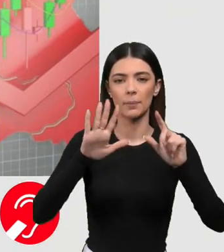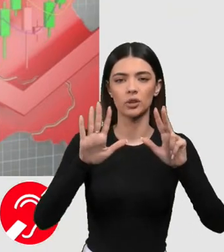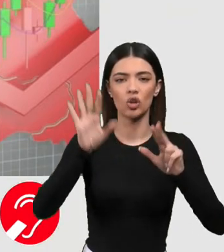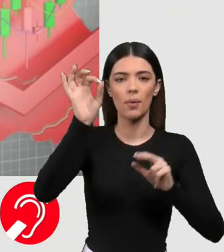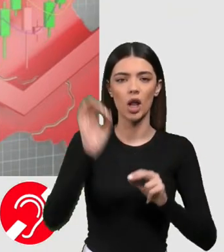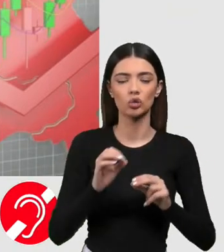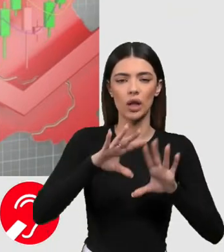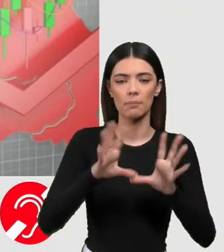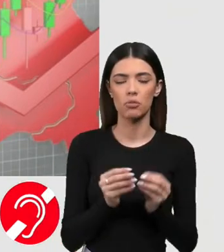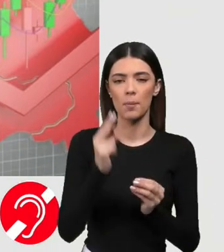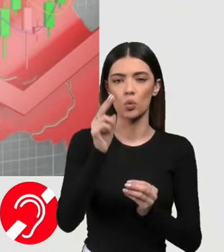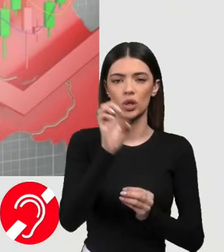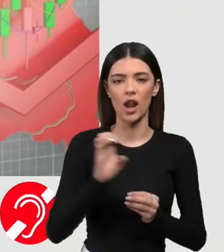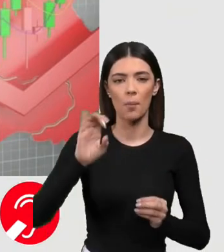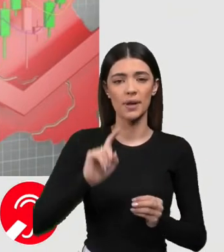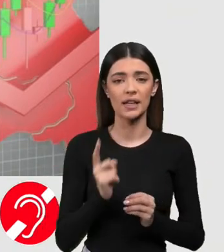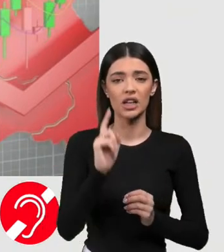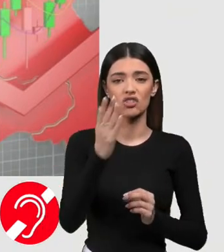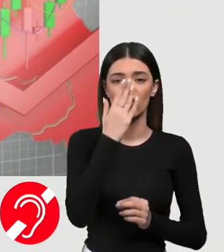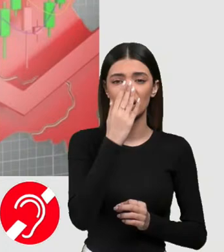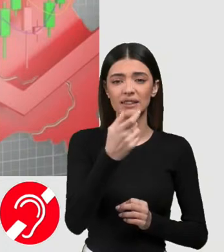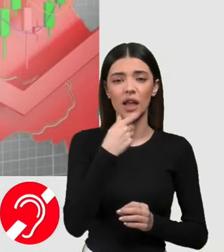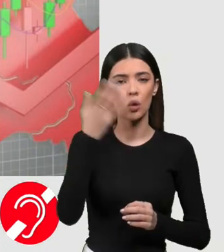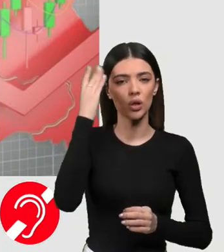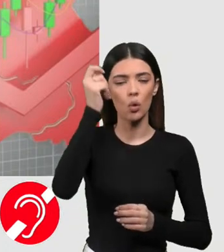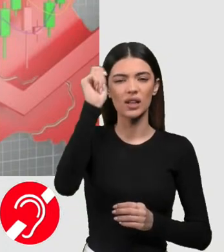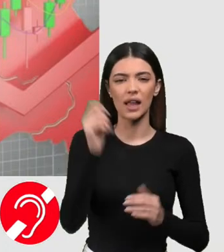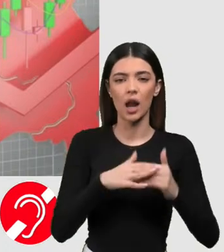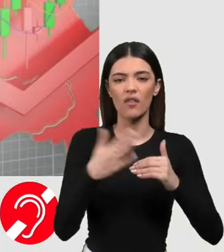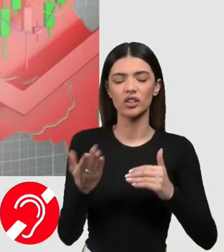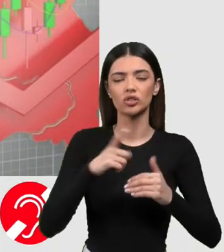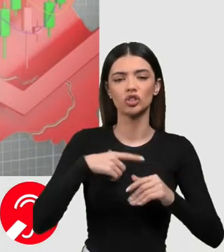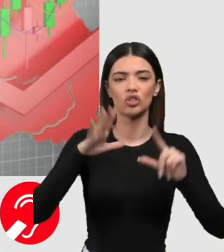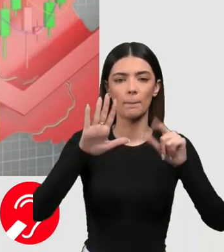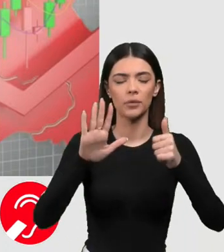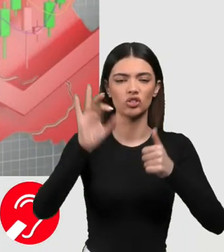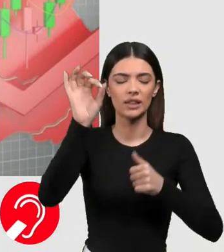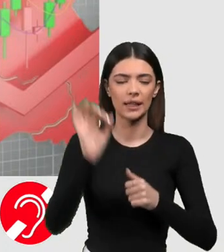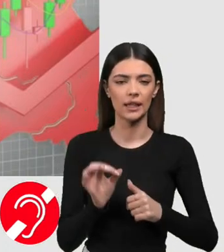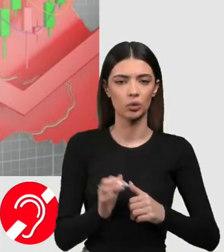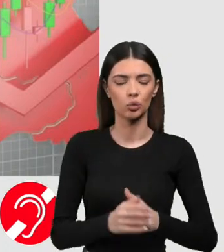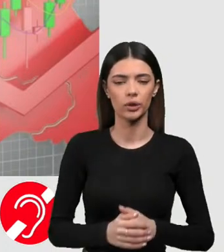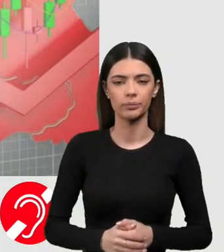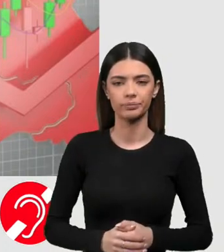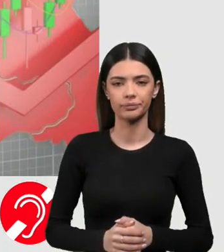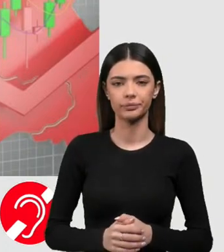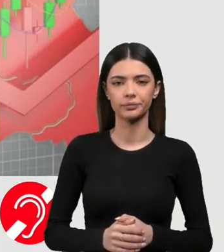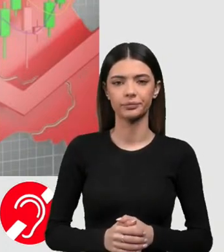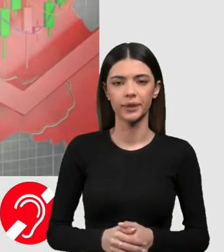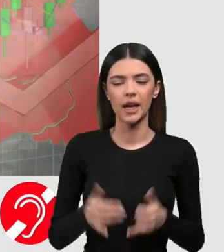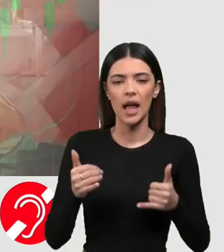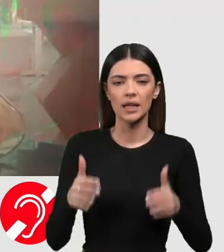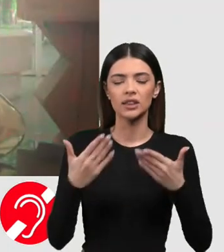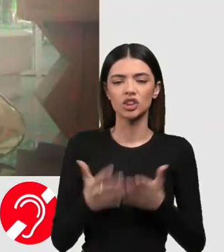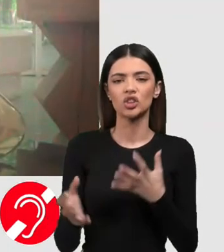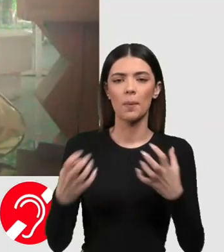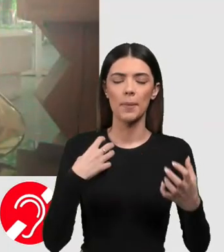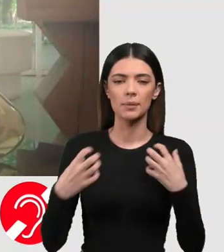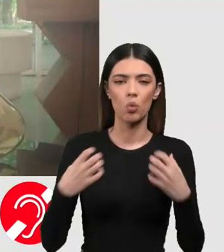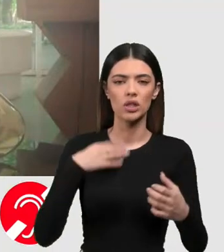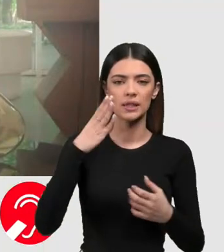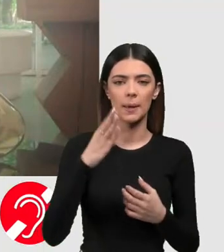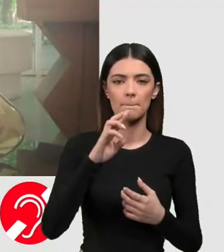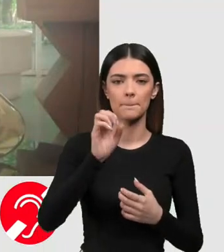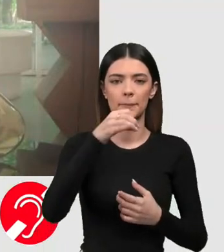se situează la 78% din media Uniunii, în creștere față de anul trecut, țara vecină fiind la doar 76%. De